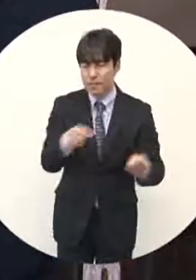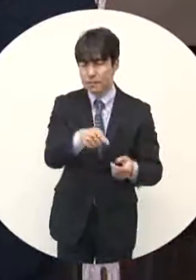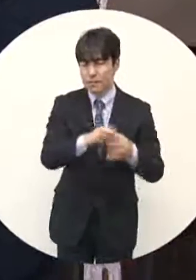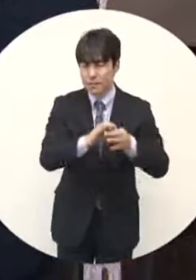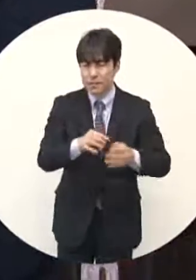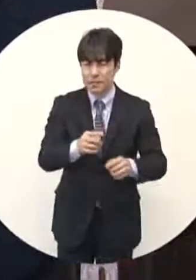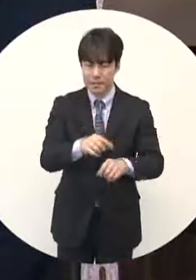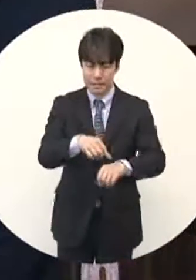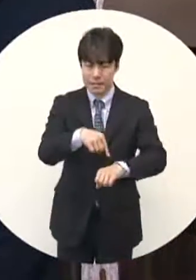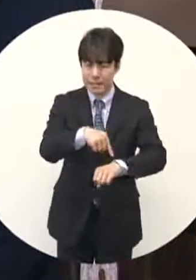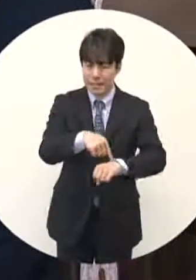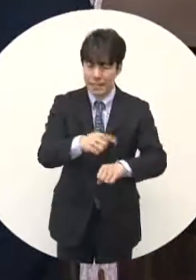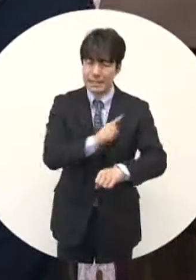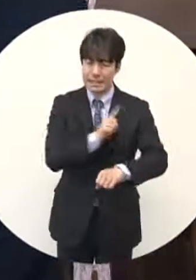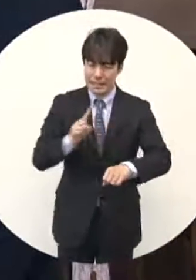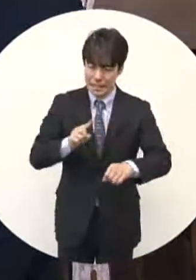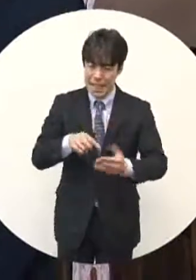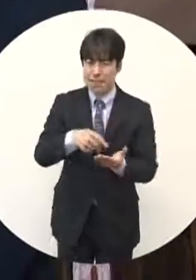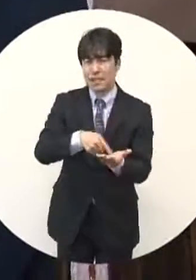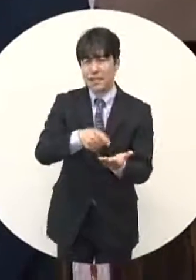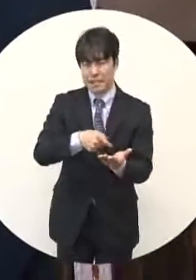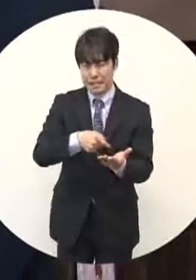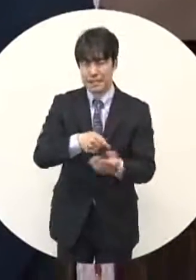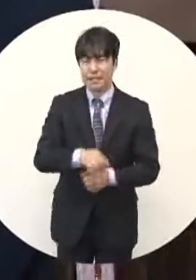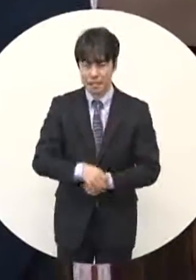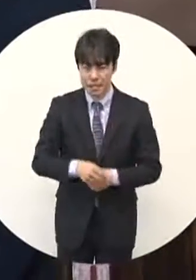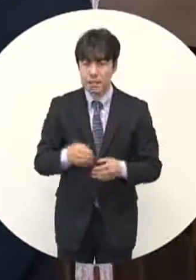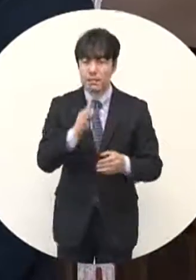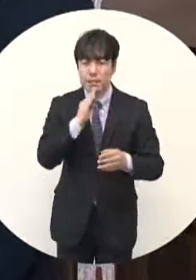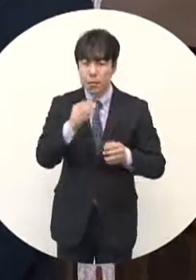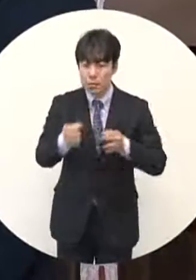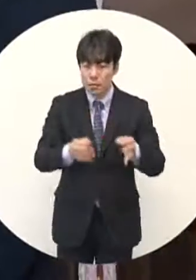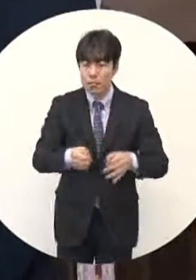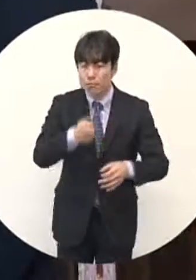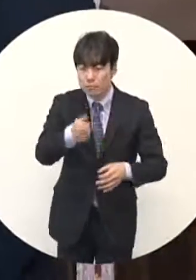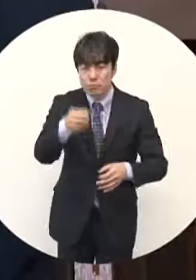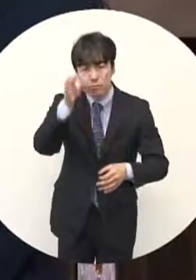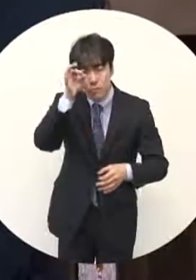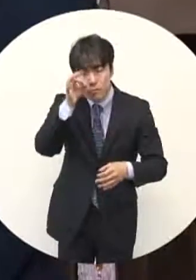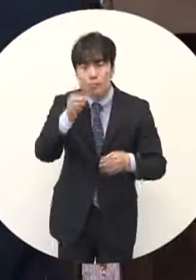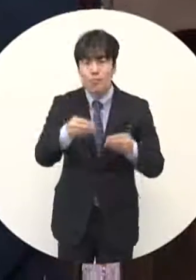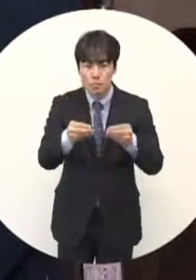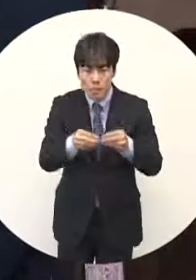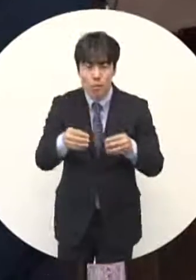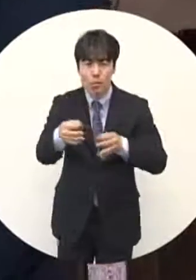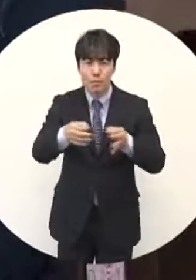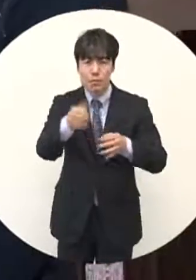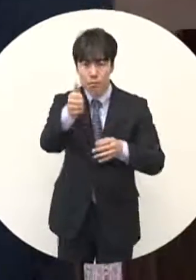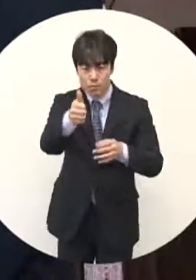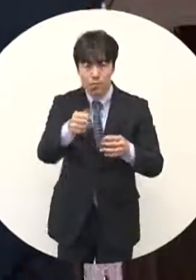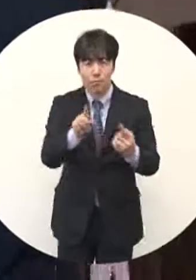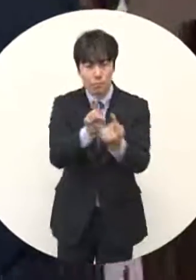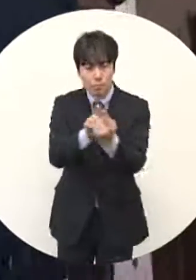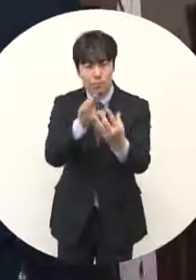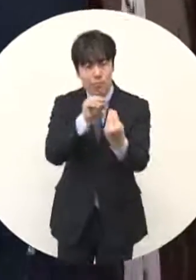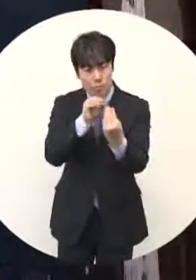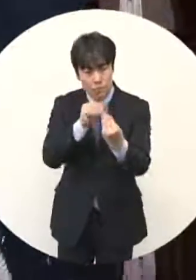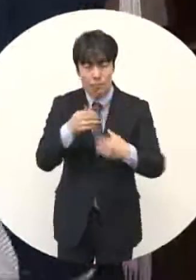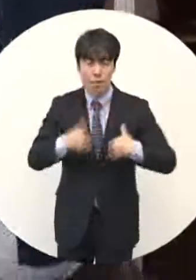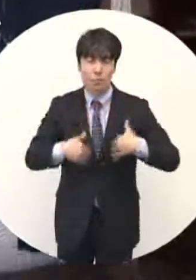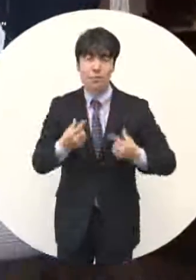。実際に入ってお店の人とお話しするのもすごく楽しいですよね。 ぜひまた来て